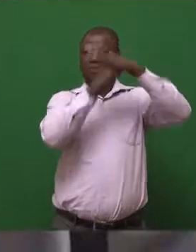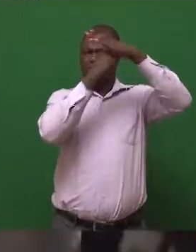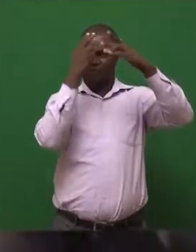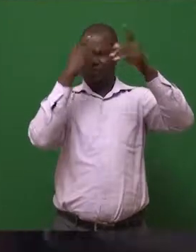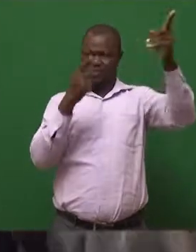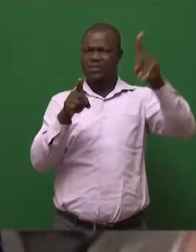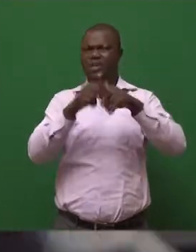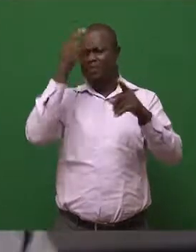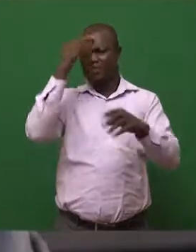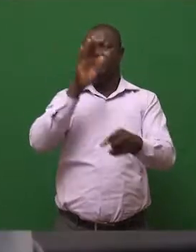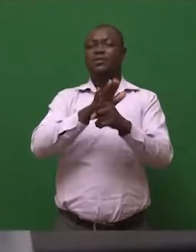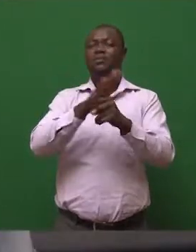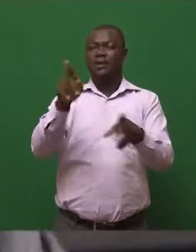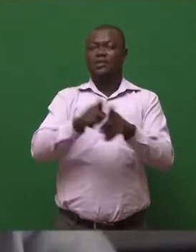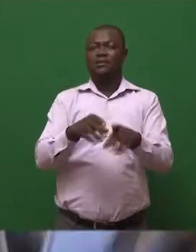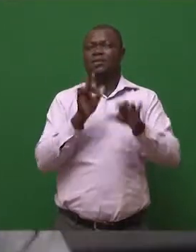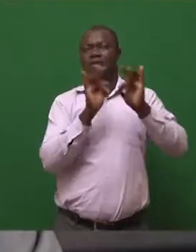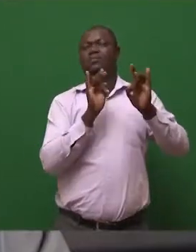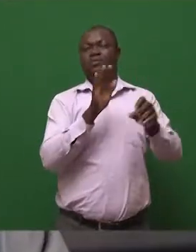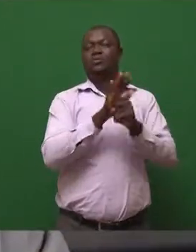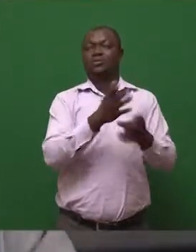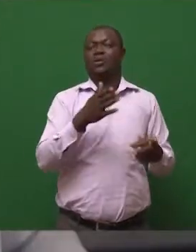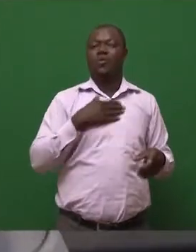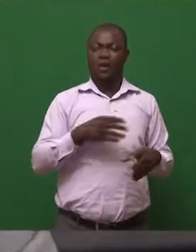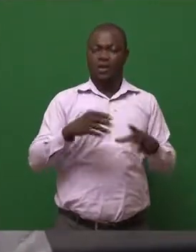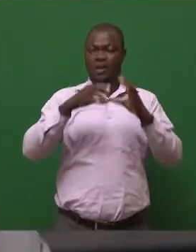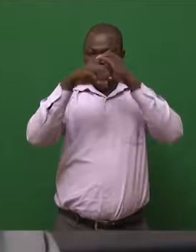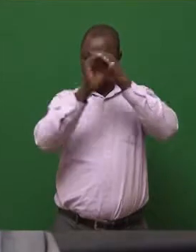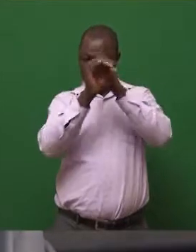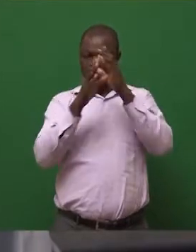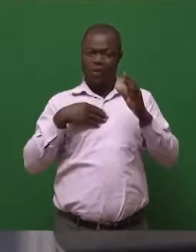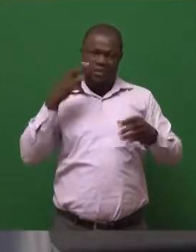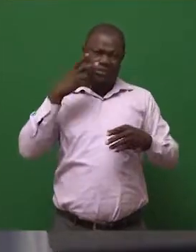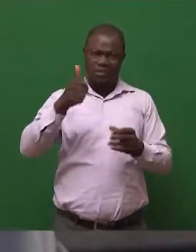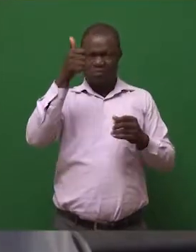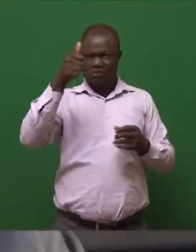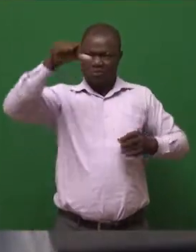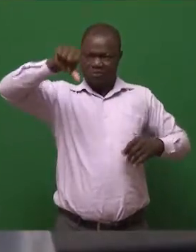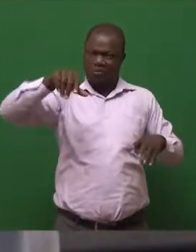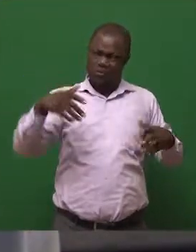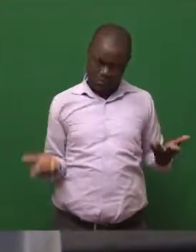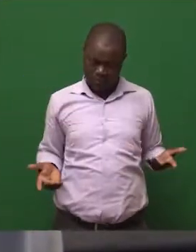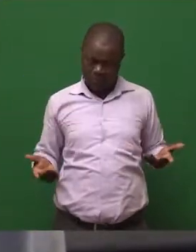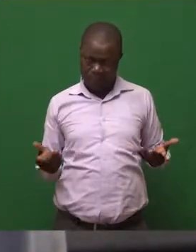dzakazara kubhulawayo uko kune mota dzakazara muna narose camp dzakamirira kuti dziongororwe kuti